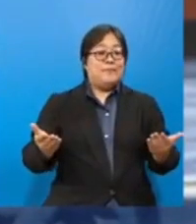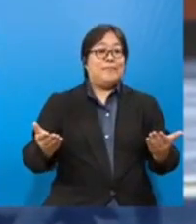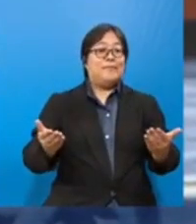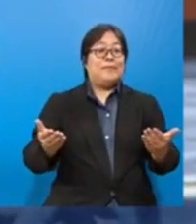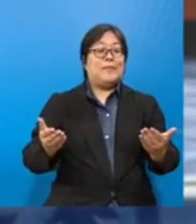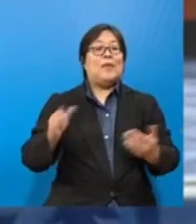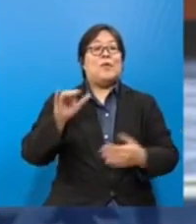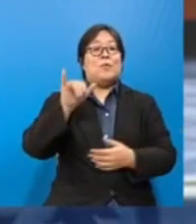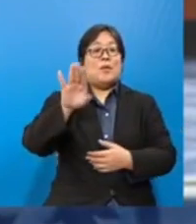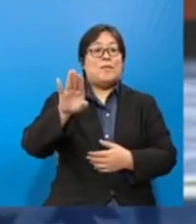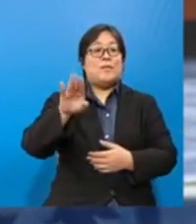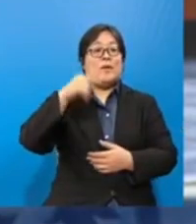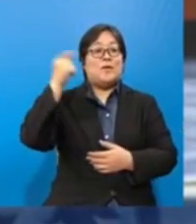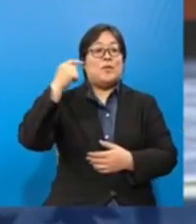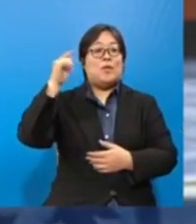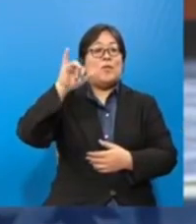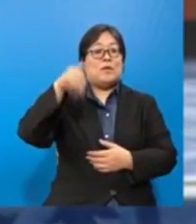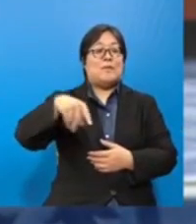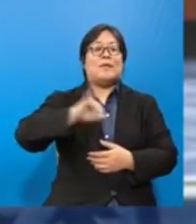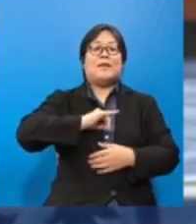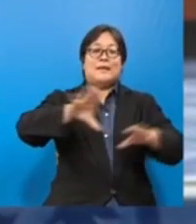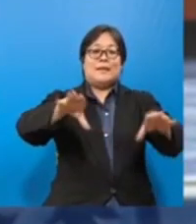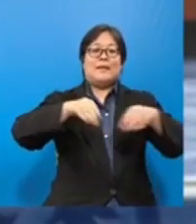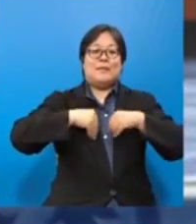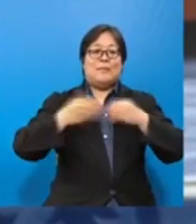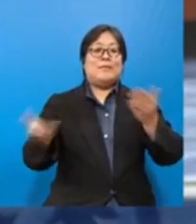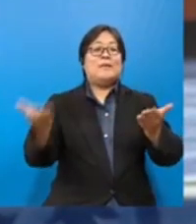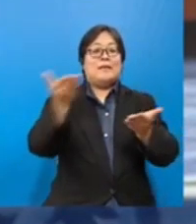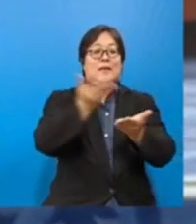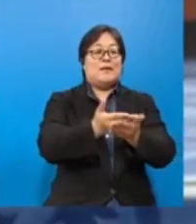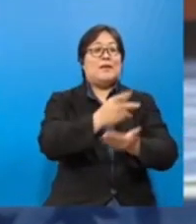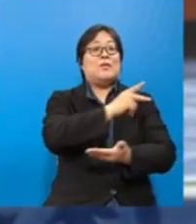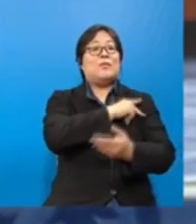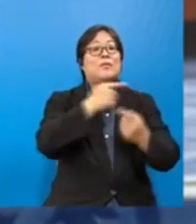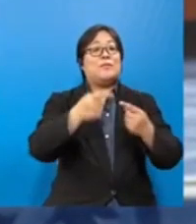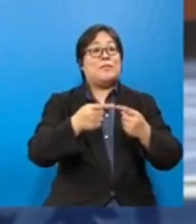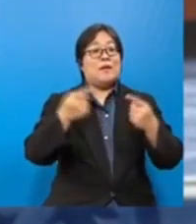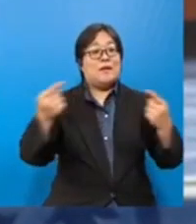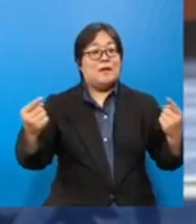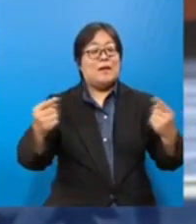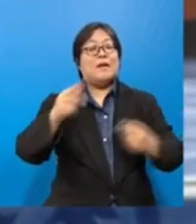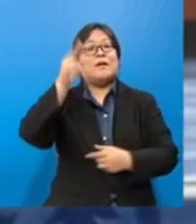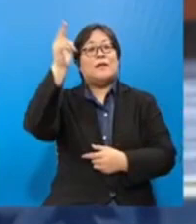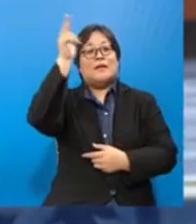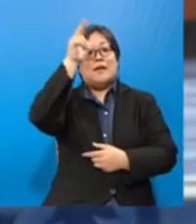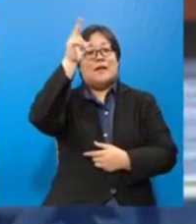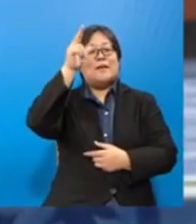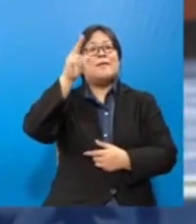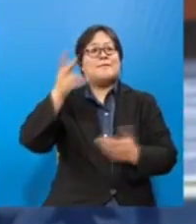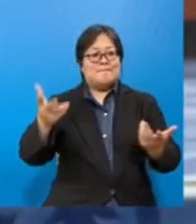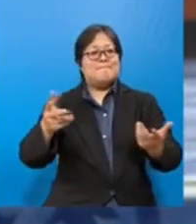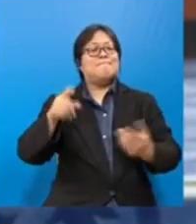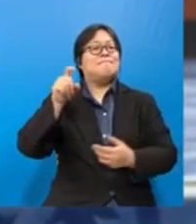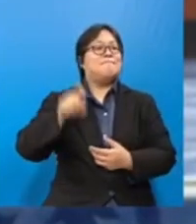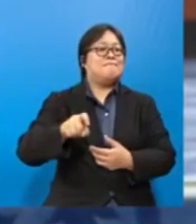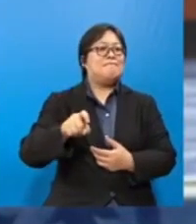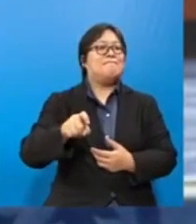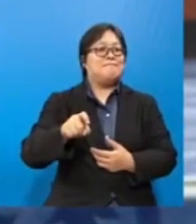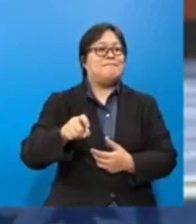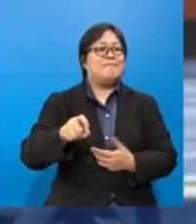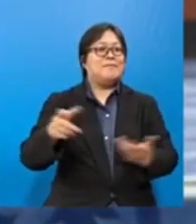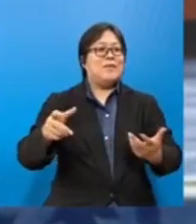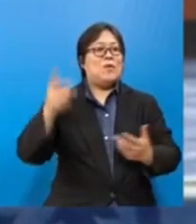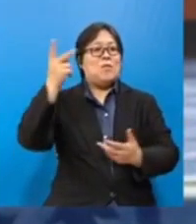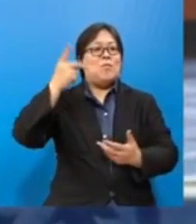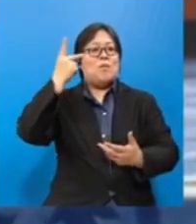yang waktu itu saya menerima Baiklah cadangan dipakai ketombe magang supaya Aan lebih mempunyai ia